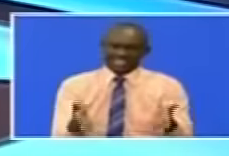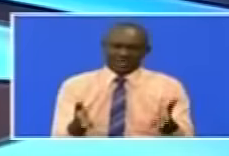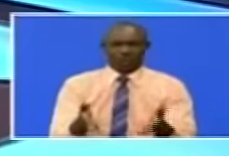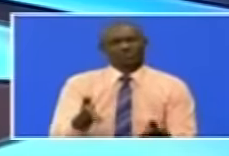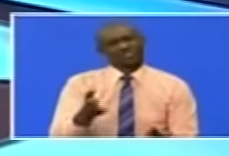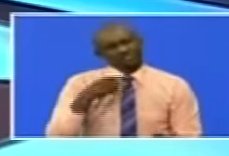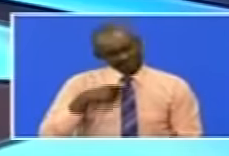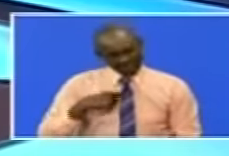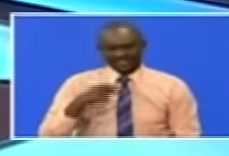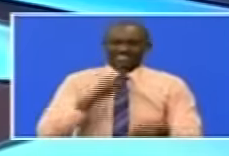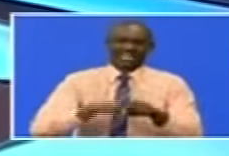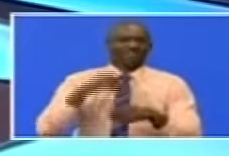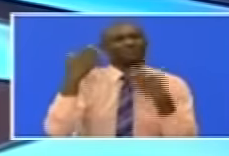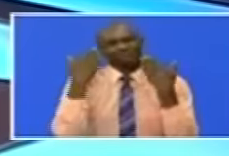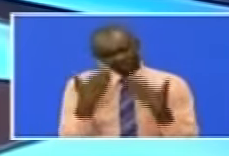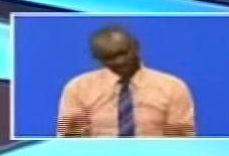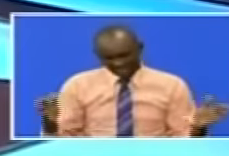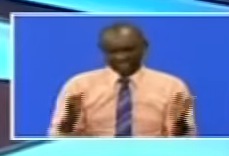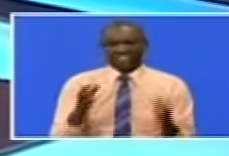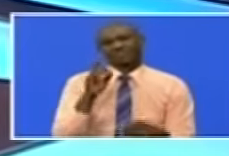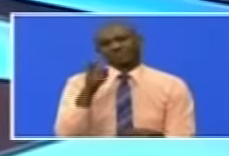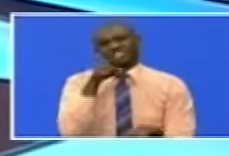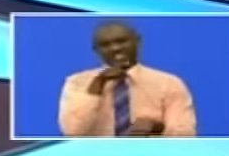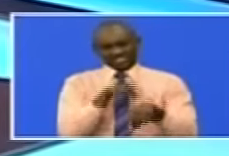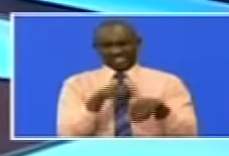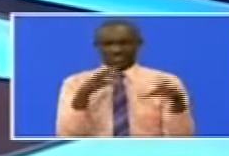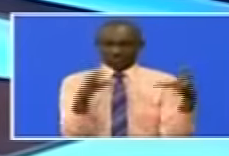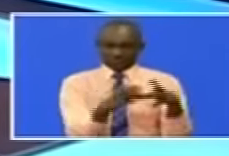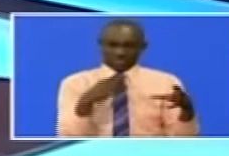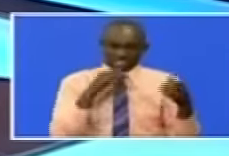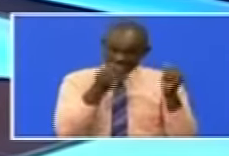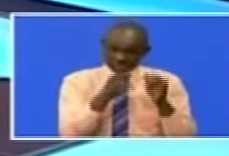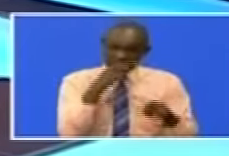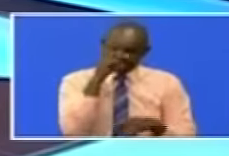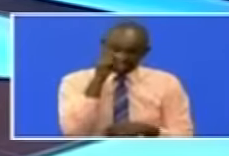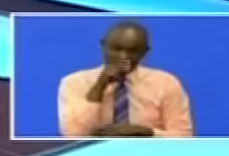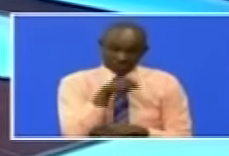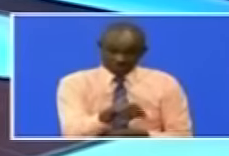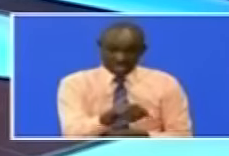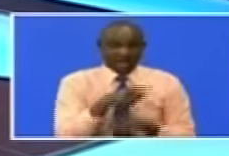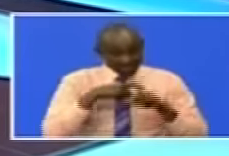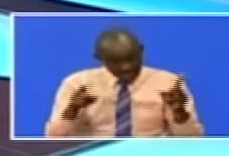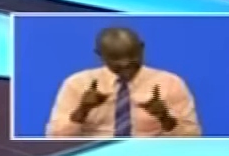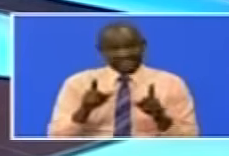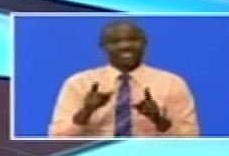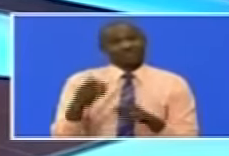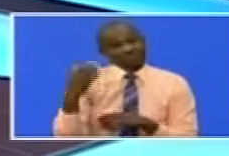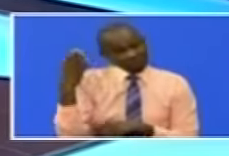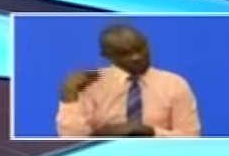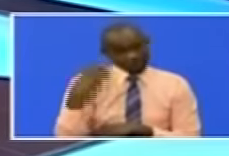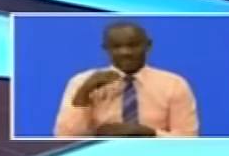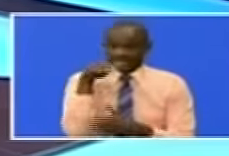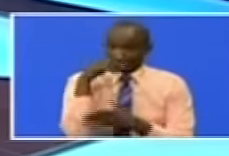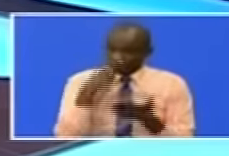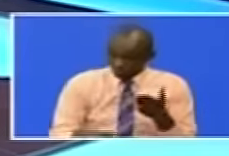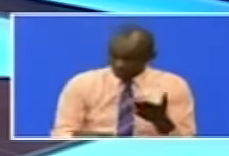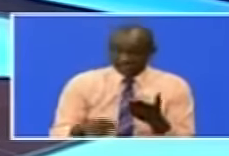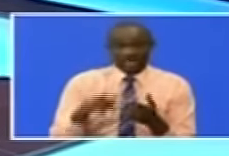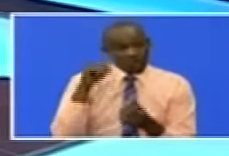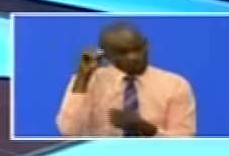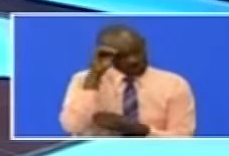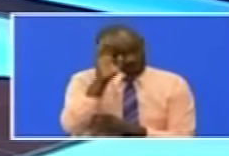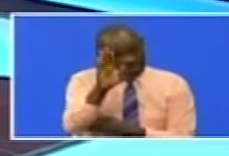Mtazamaji, tunatamatisha awamu ya kwanza ya taarifa za KTN Leo, lakini hapo awali kwenye sehemu ya kauli yako nilikuwa